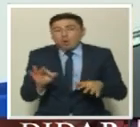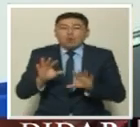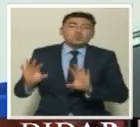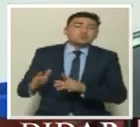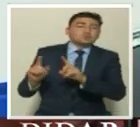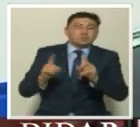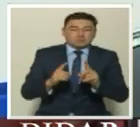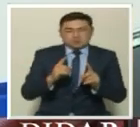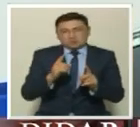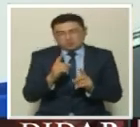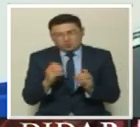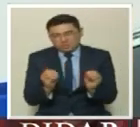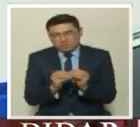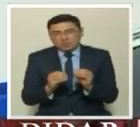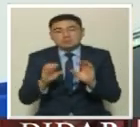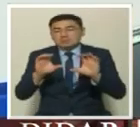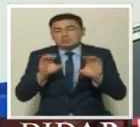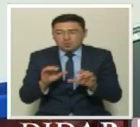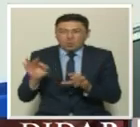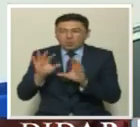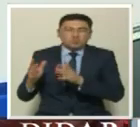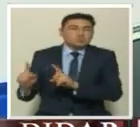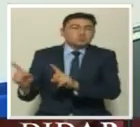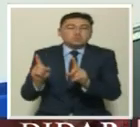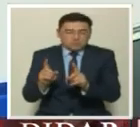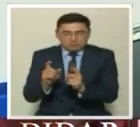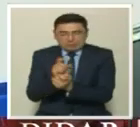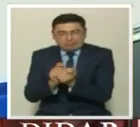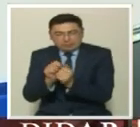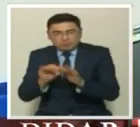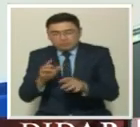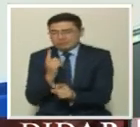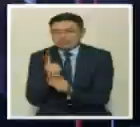согласно статье 201 Уголовно-процессуального кодекса Республики Казахстан, в интересах следствия разглашения не подлежат.